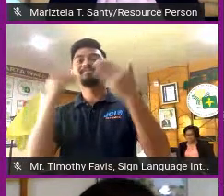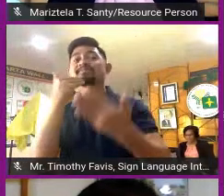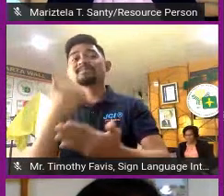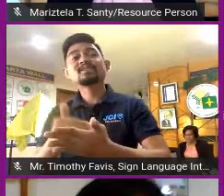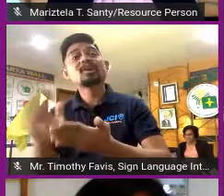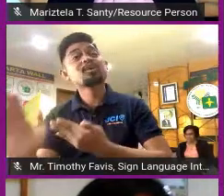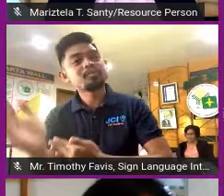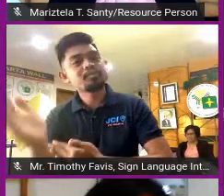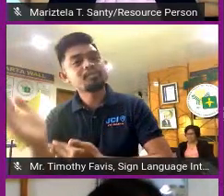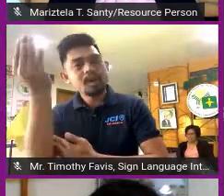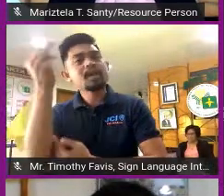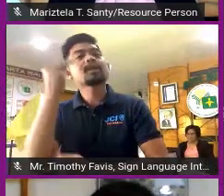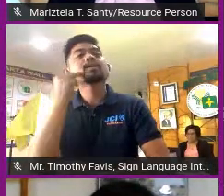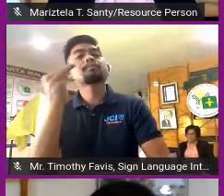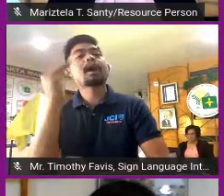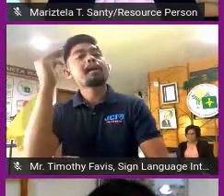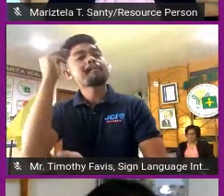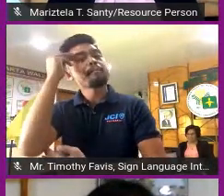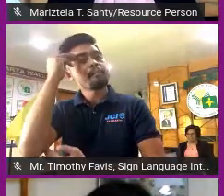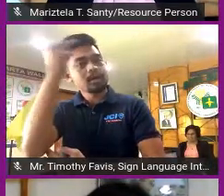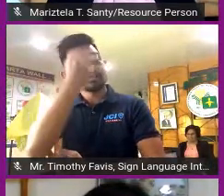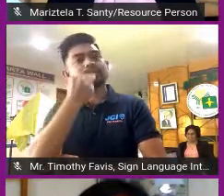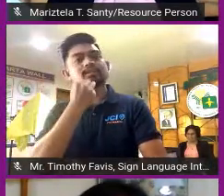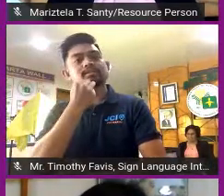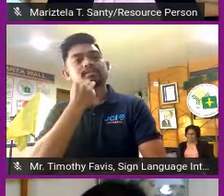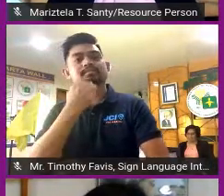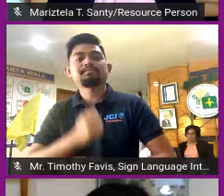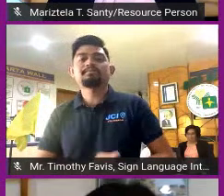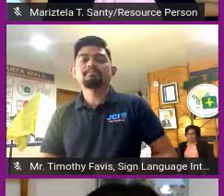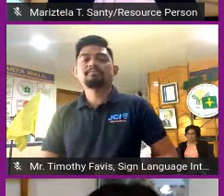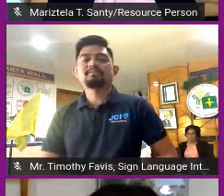welcome po sa ating 5 araw na pagsasanay po ito.